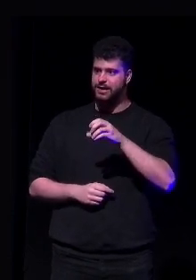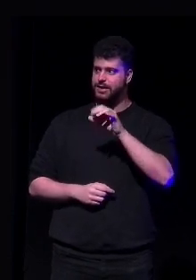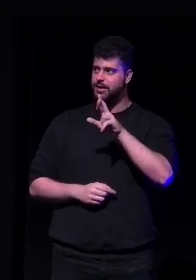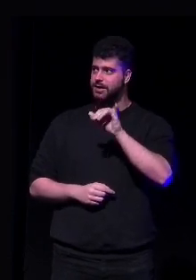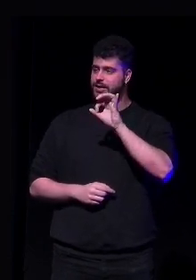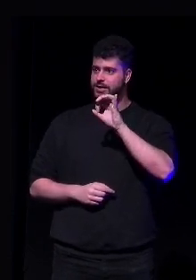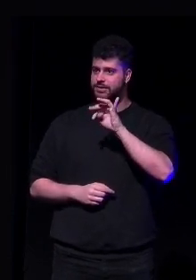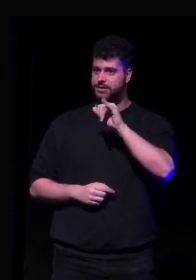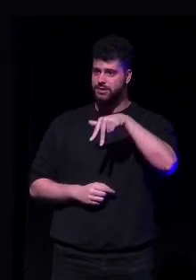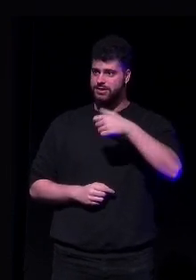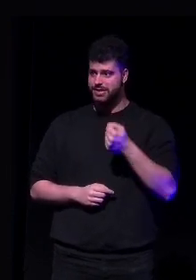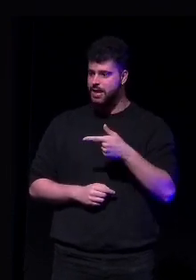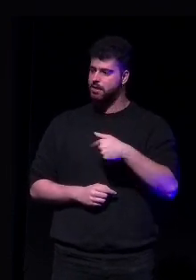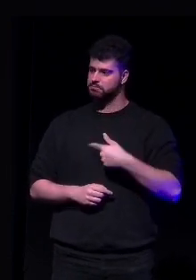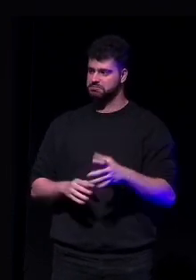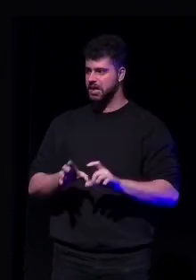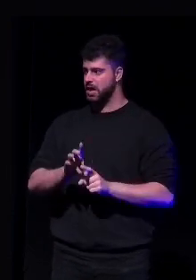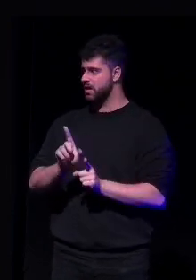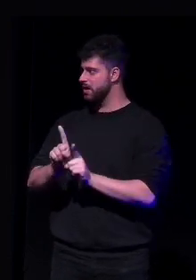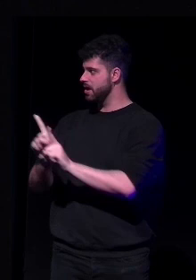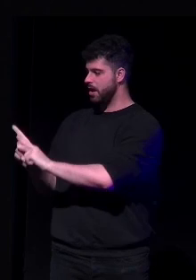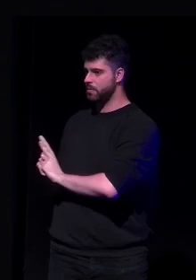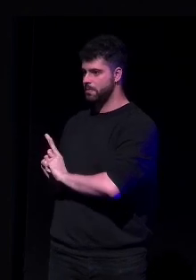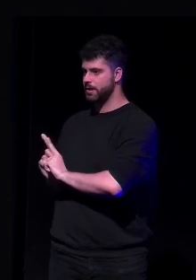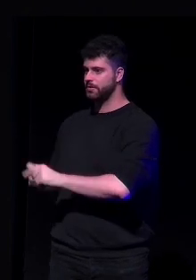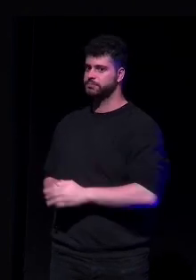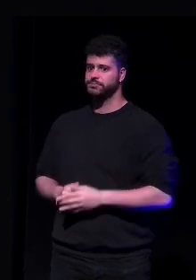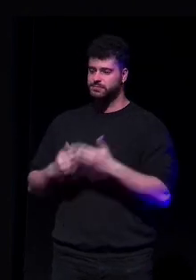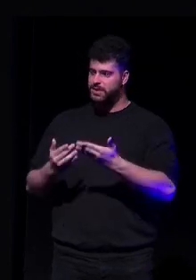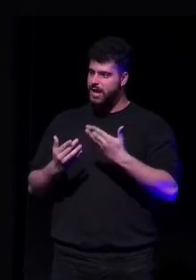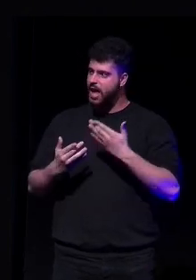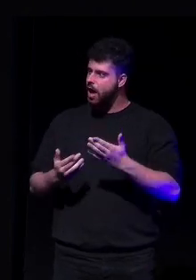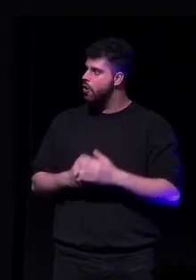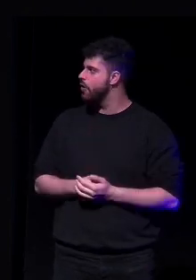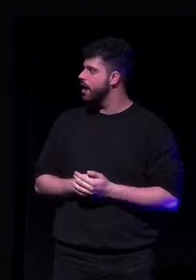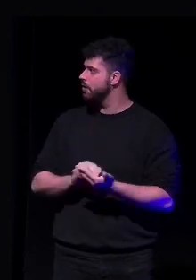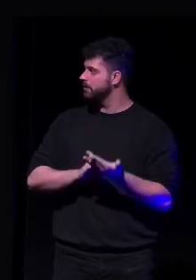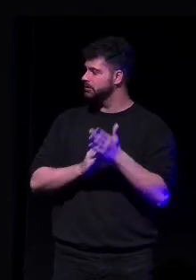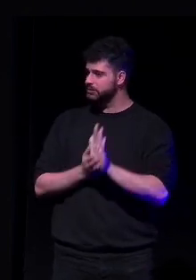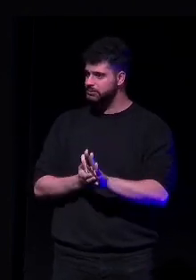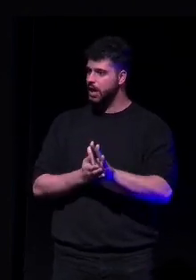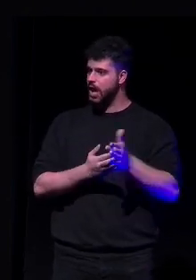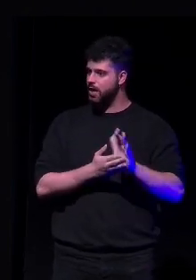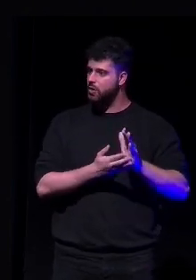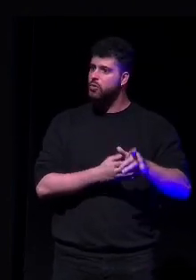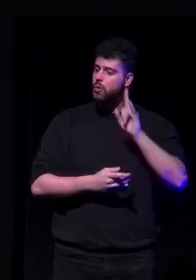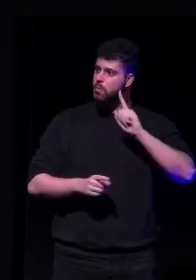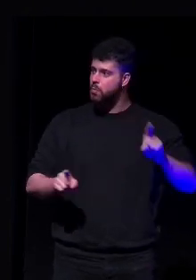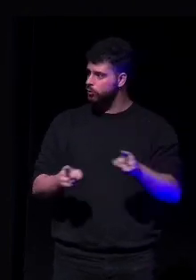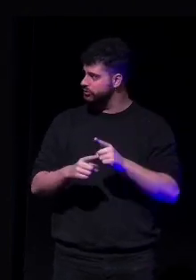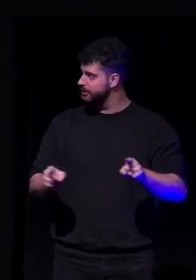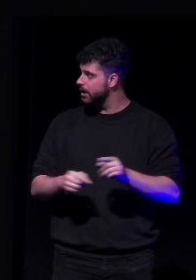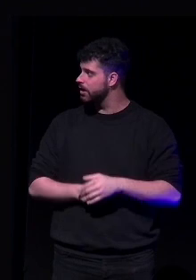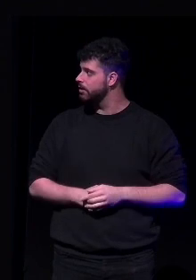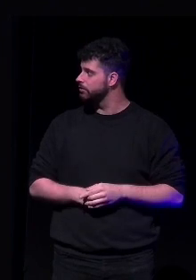Fundació Climent Guitart, que ens hagi acompanyat a lliurar-lo. Agafem aire, segona actuació ara musical de Glòria Vila, Marcel Torres i Bruna Enfruns,